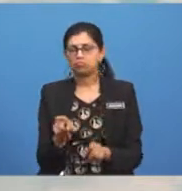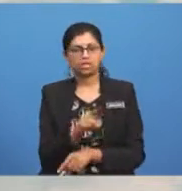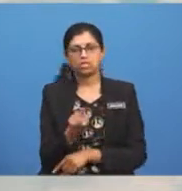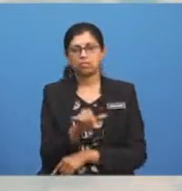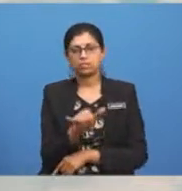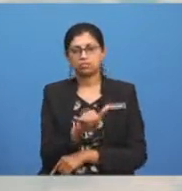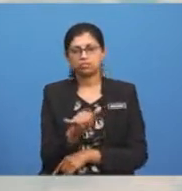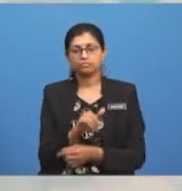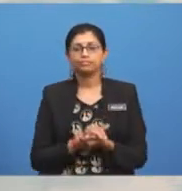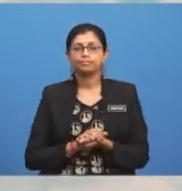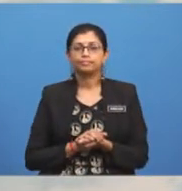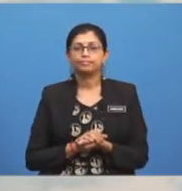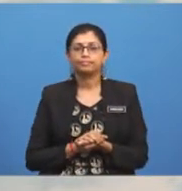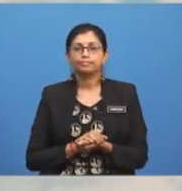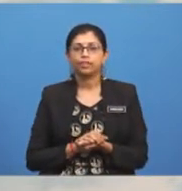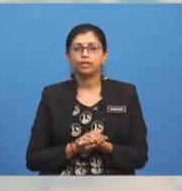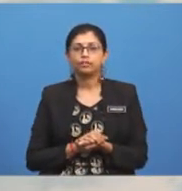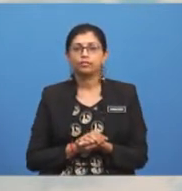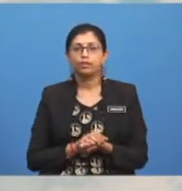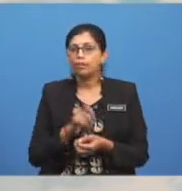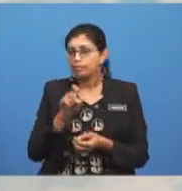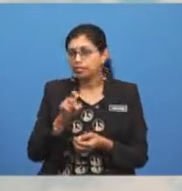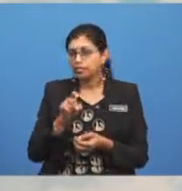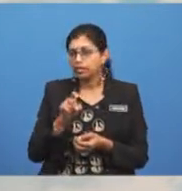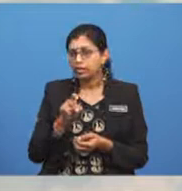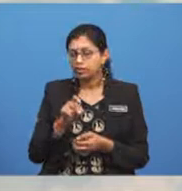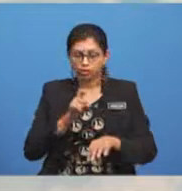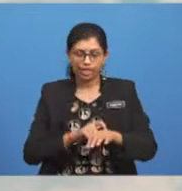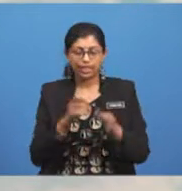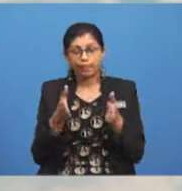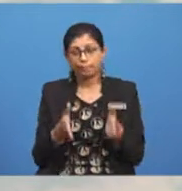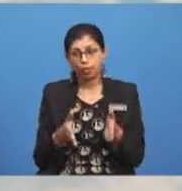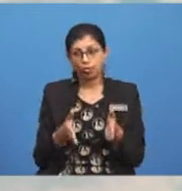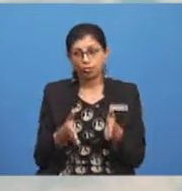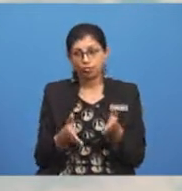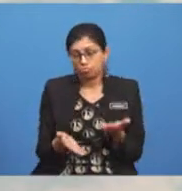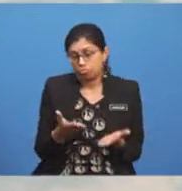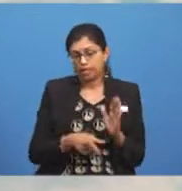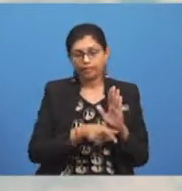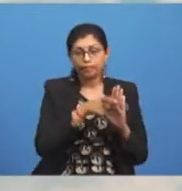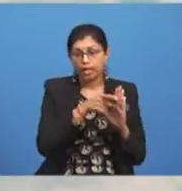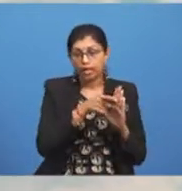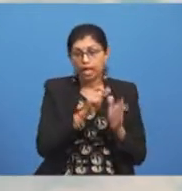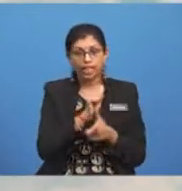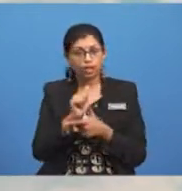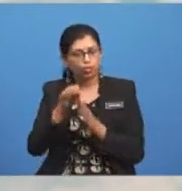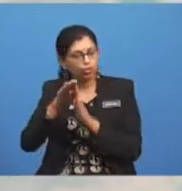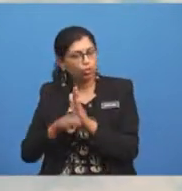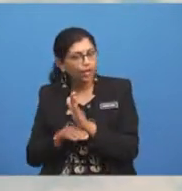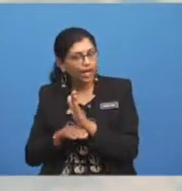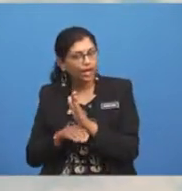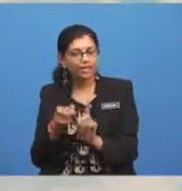sudah tentulah ia mempunyai tempoh orbit sama ada lebih atau